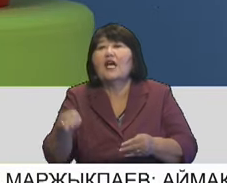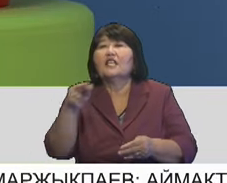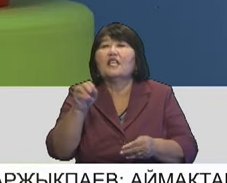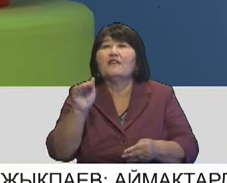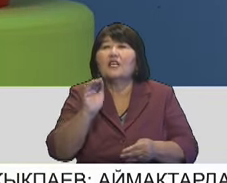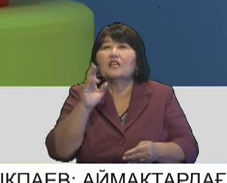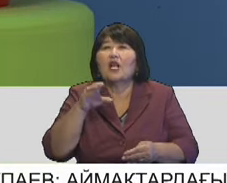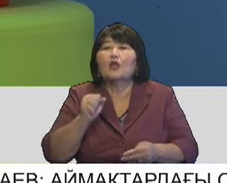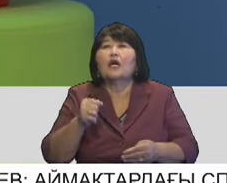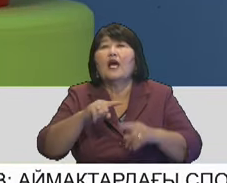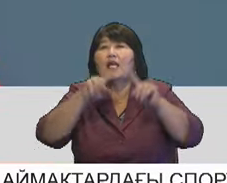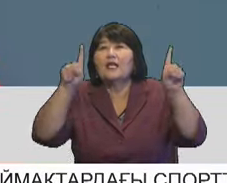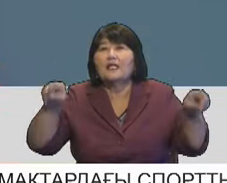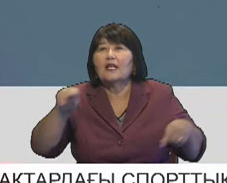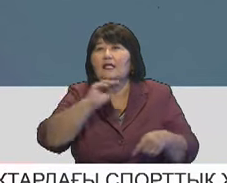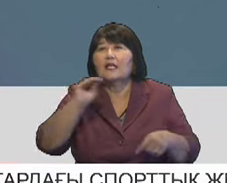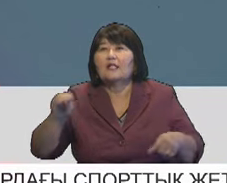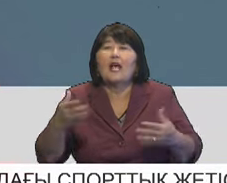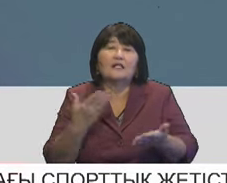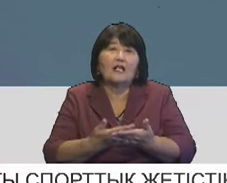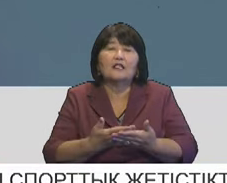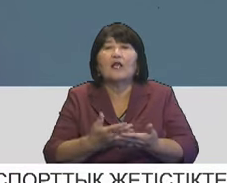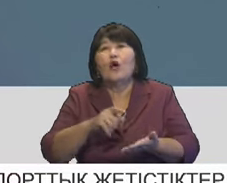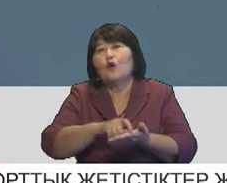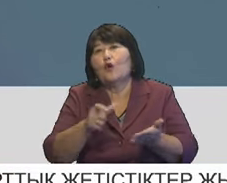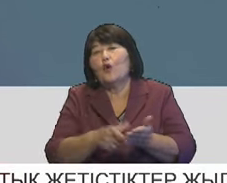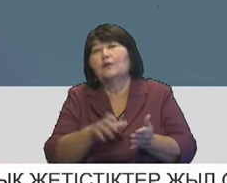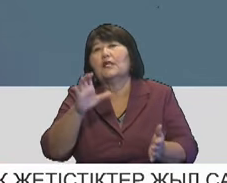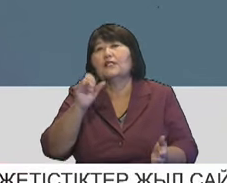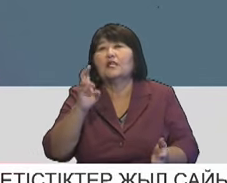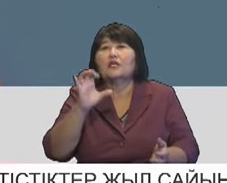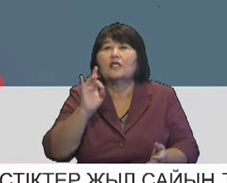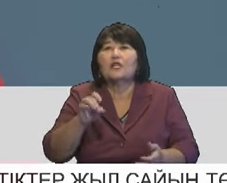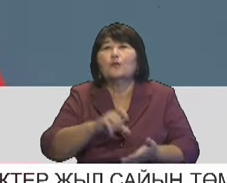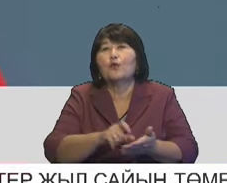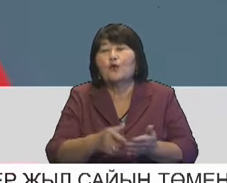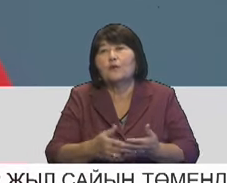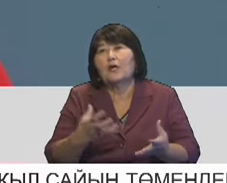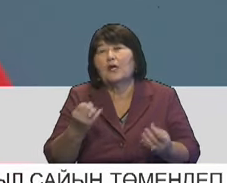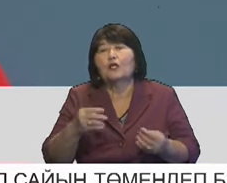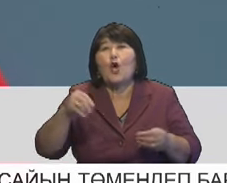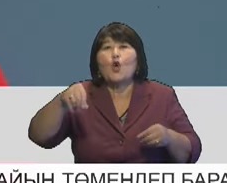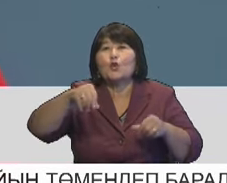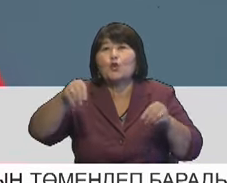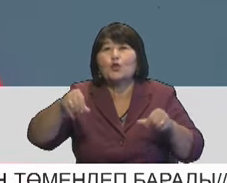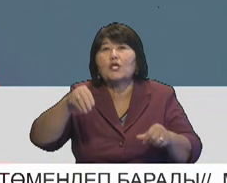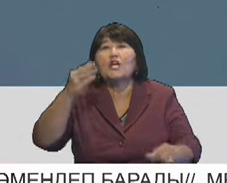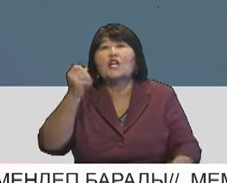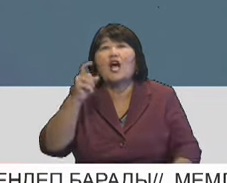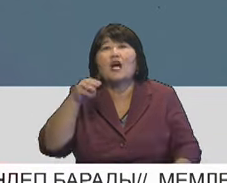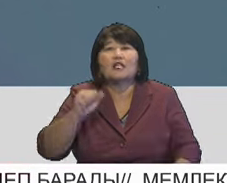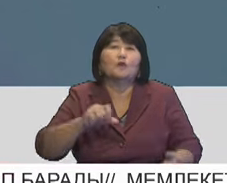дефектология, интерактивті тақталар, интерактивті комната, сенсорлы бөлмемен, тұзды шахтамен, шунгит